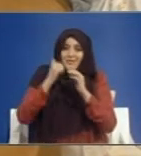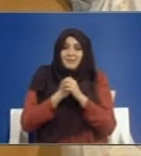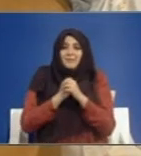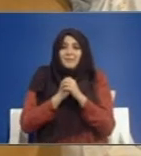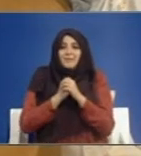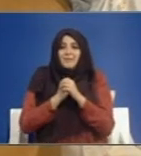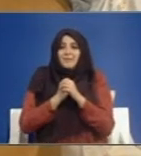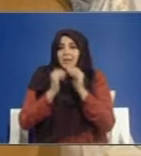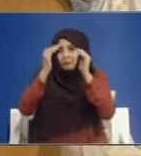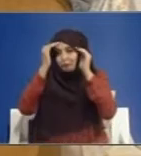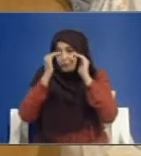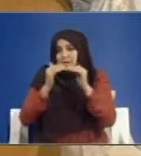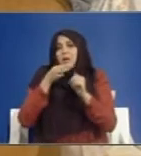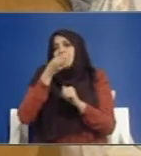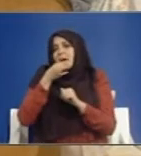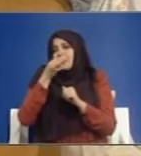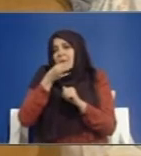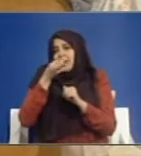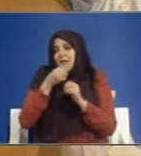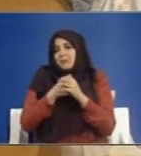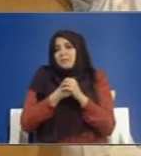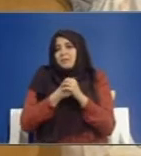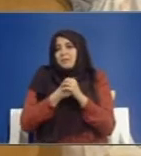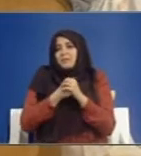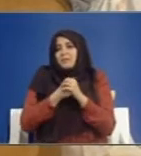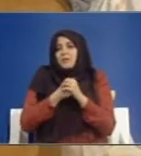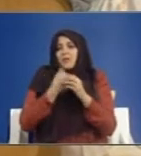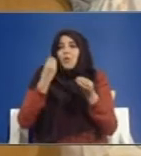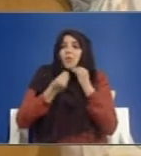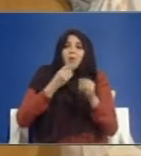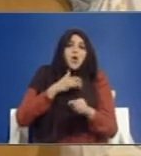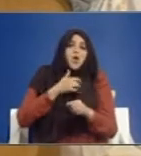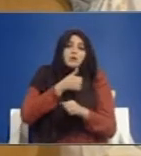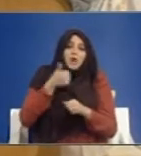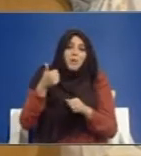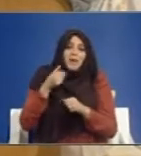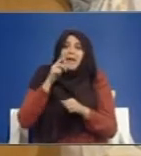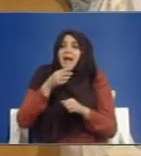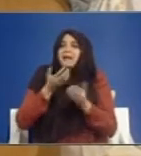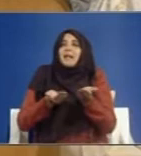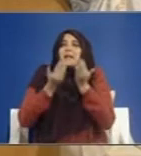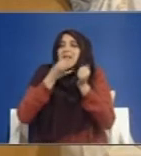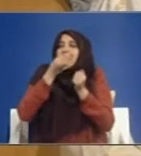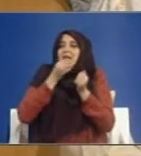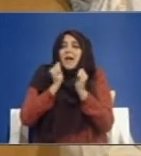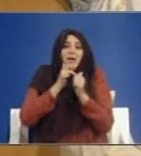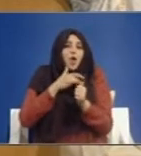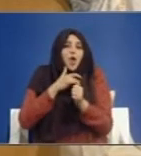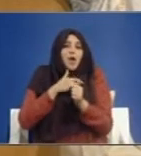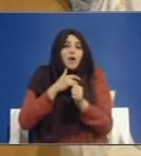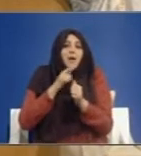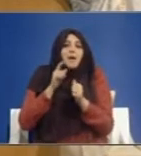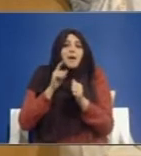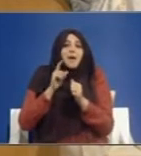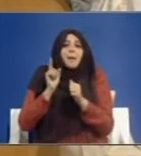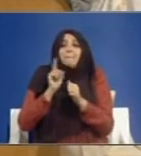أن الإنسان اللسان يذكر فقط، أو الآن هذه عندها مرتبة الذكر بالقلب، فهو ذكر ولكنه